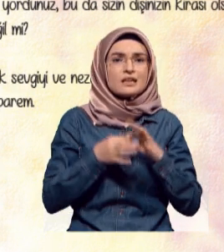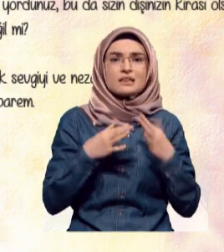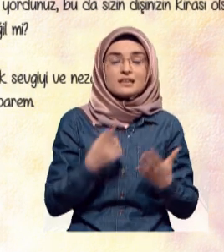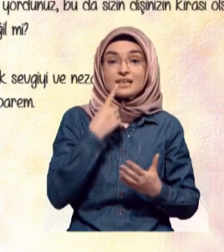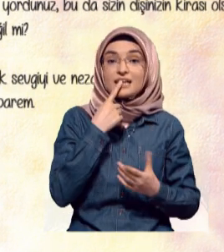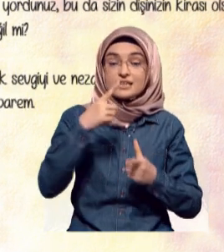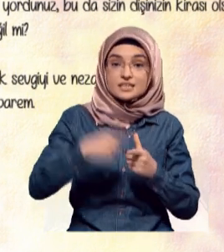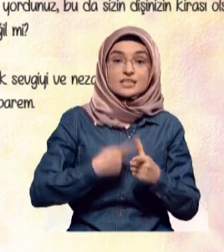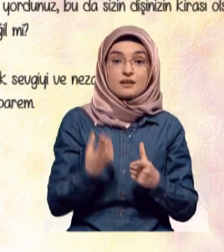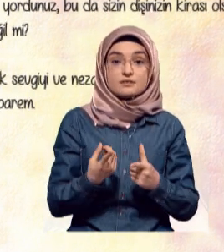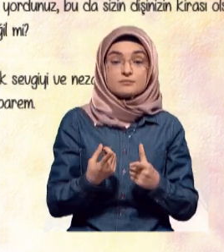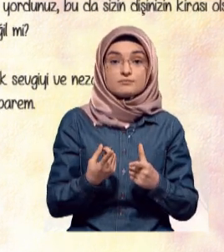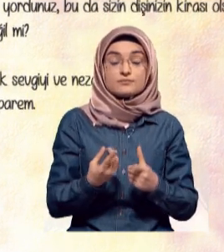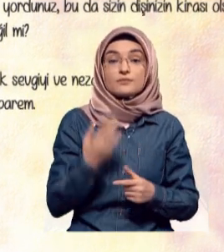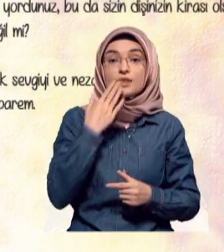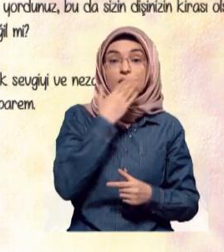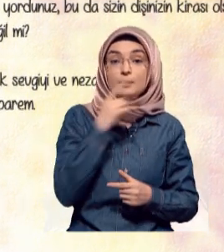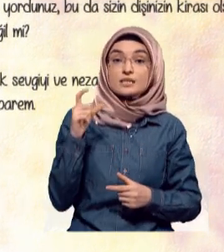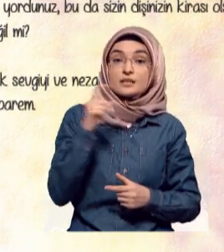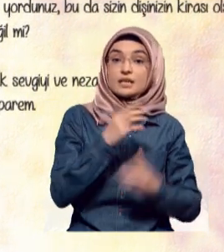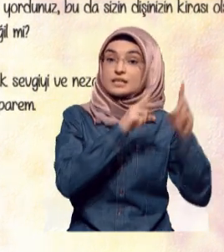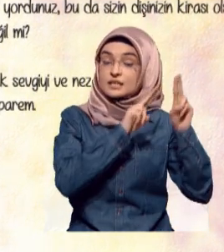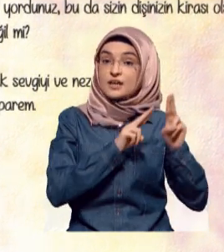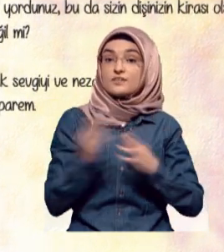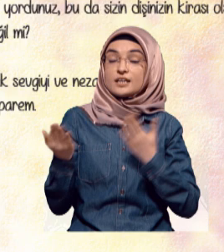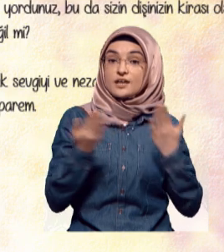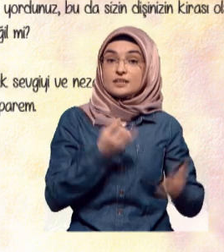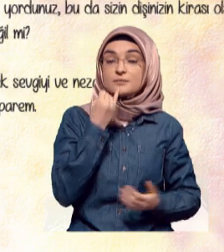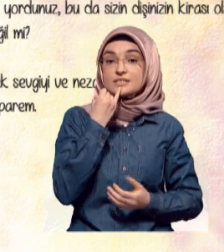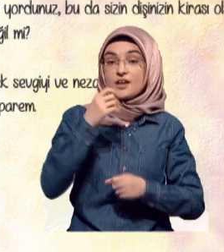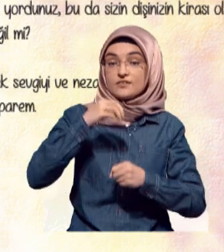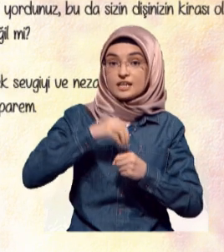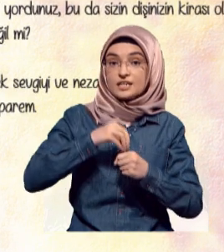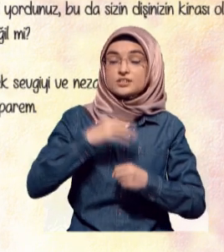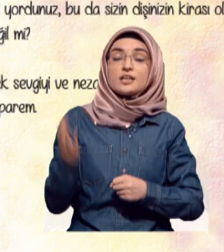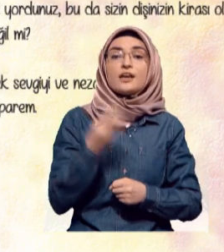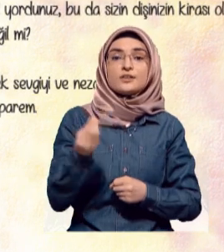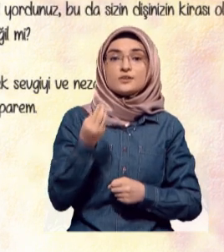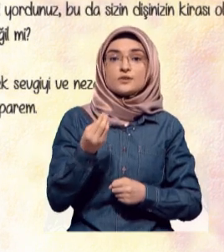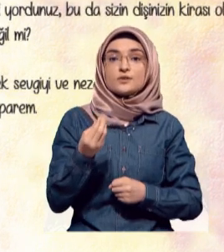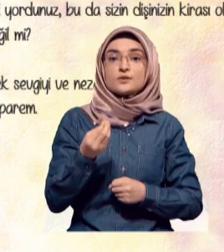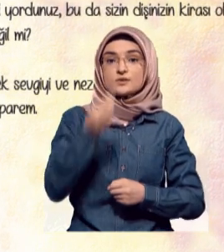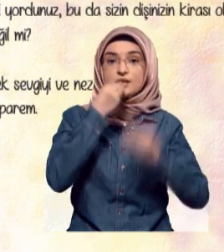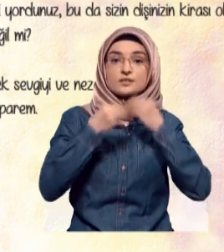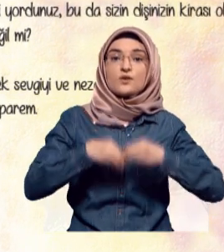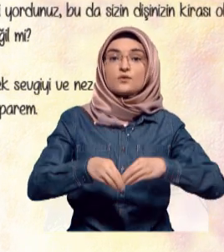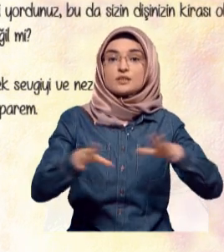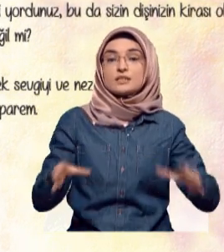diş kirası? Ramazan'da iftara davet ettiğimiz misafirler için en güzel sofralarımızı